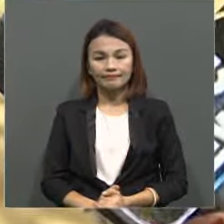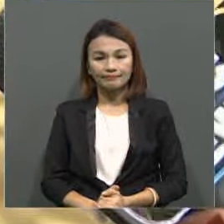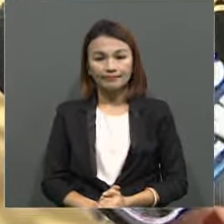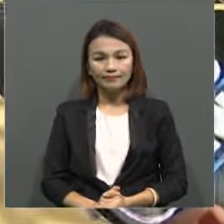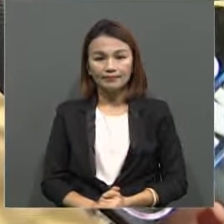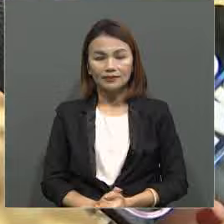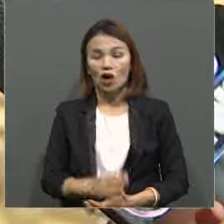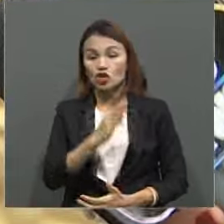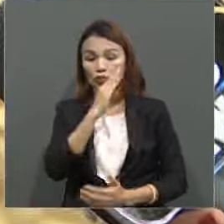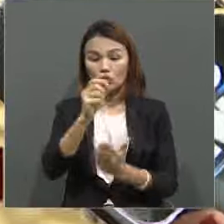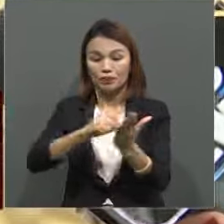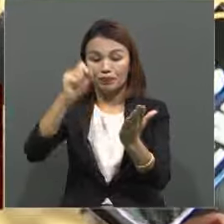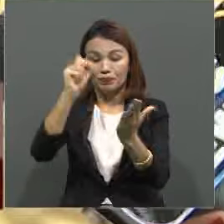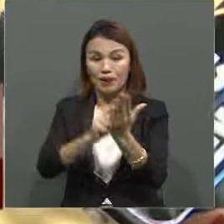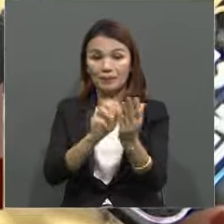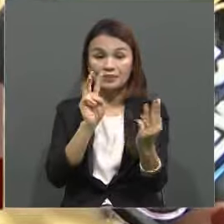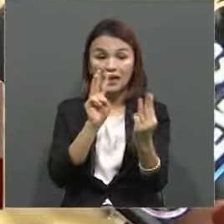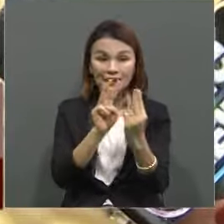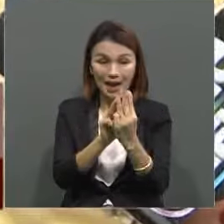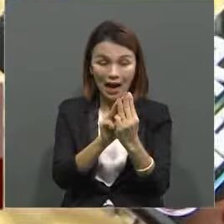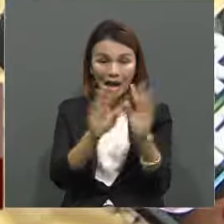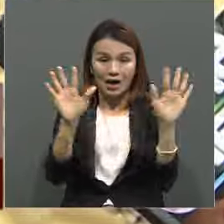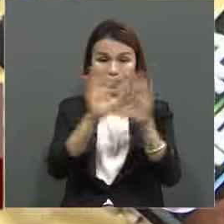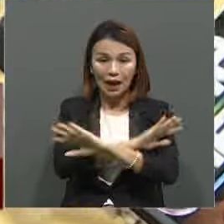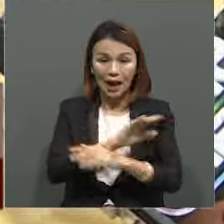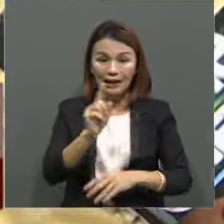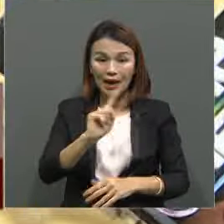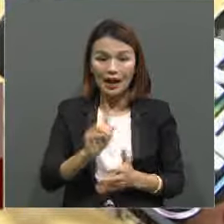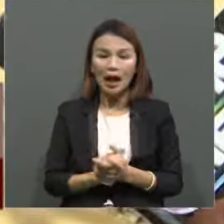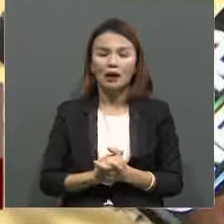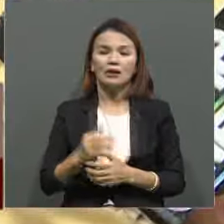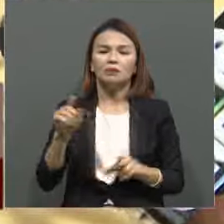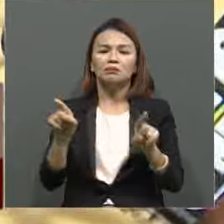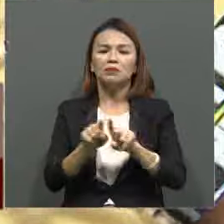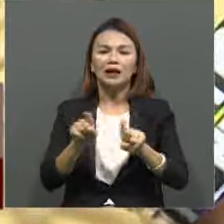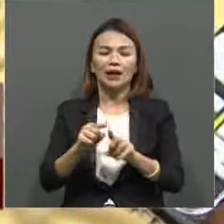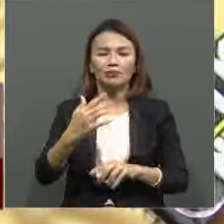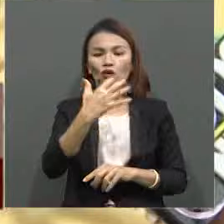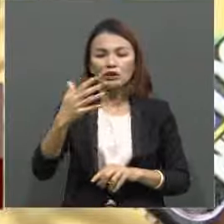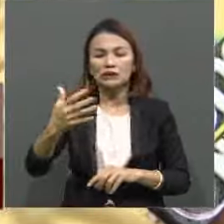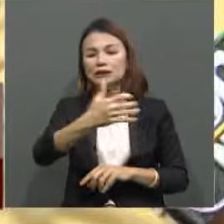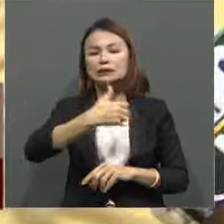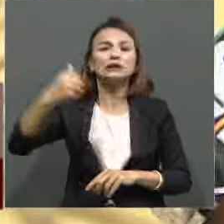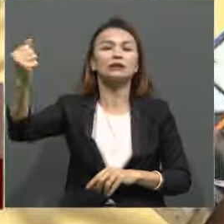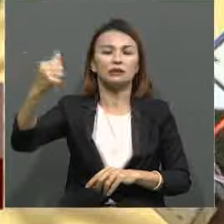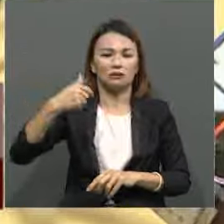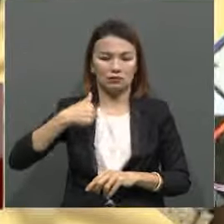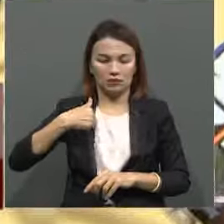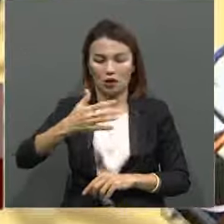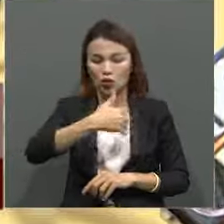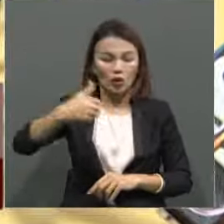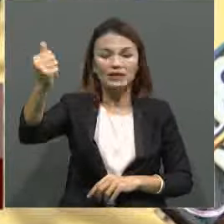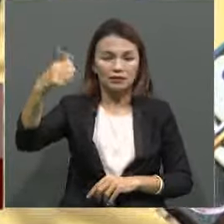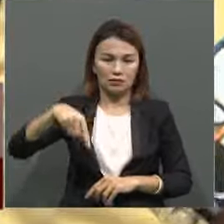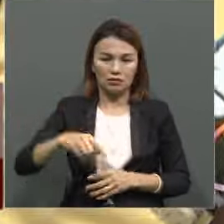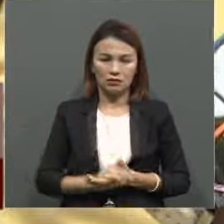ถ้าเราเซ็นสัญญาเนี้ยไม่ต่างอะไรกับเราอ่ะคืนแผงหรือว่าโดนยึดแผงของเราไปแล้ว